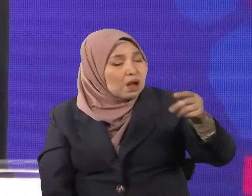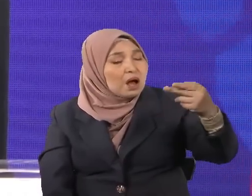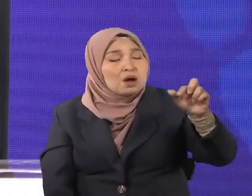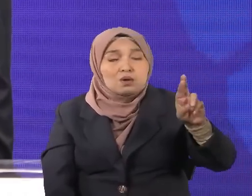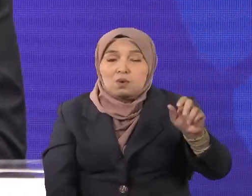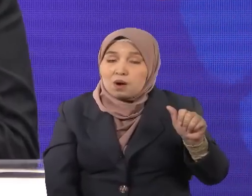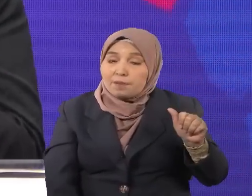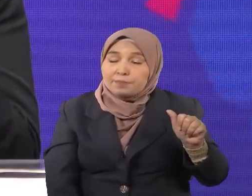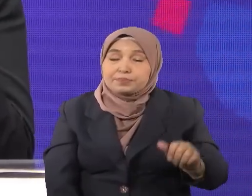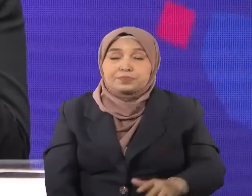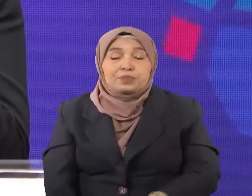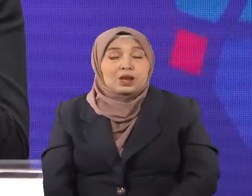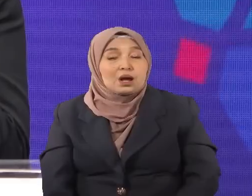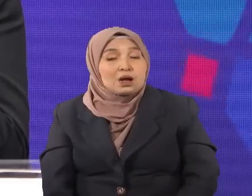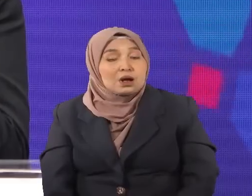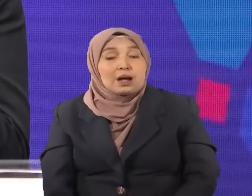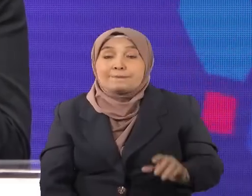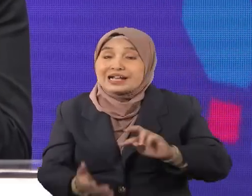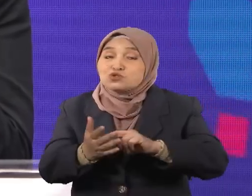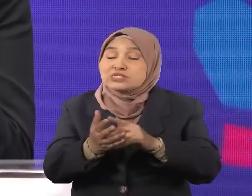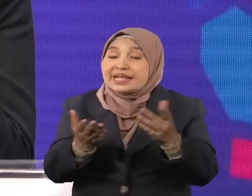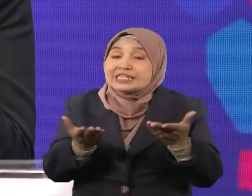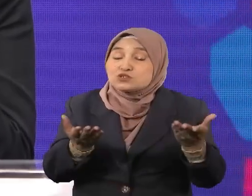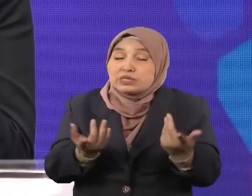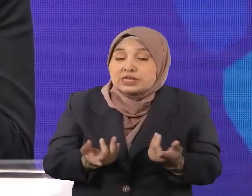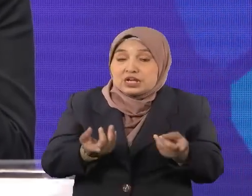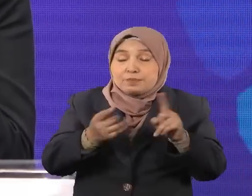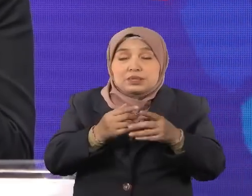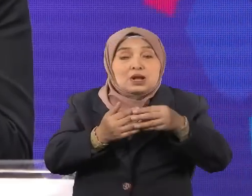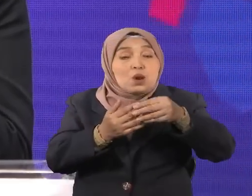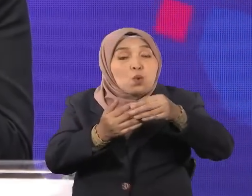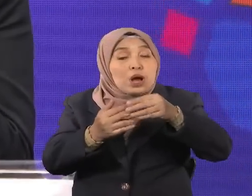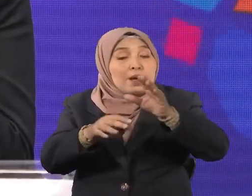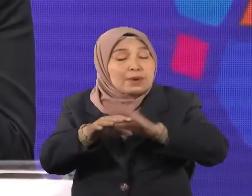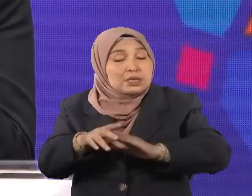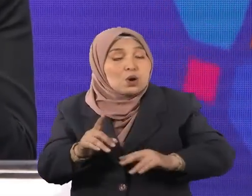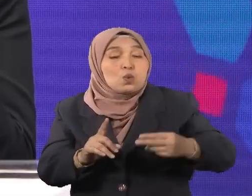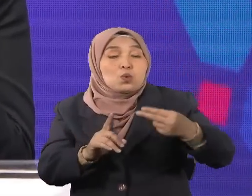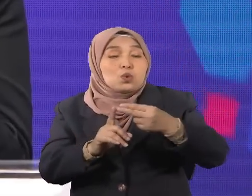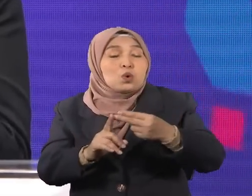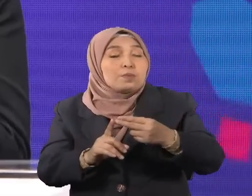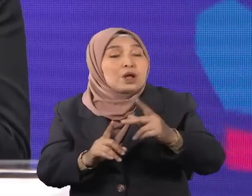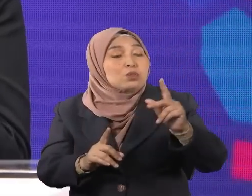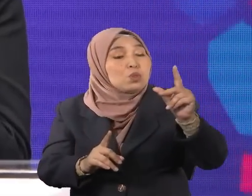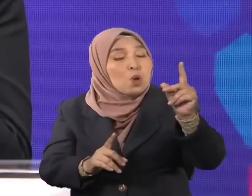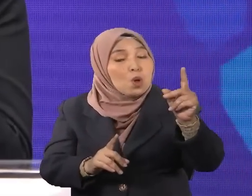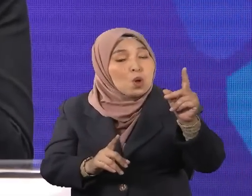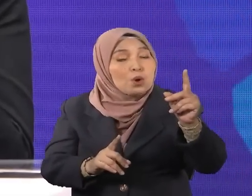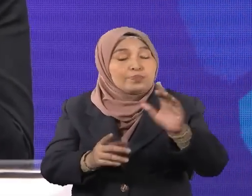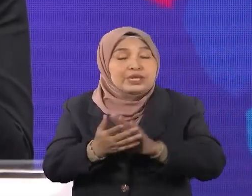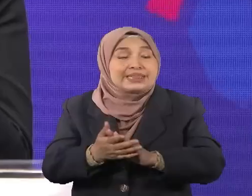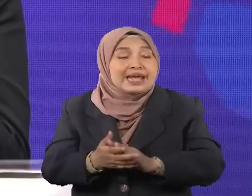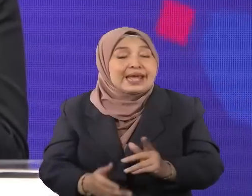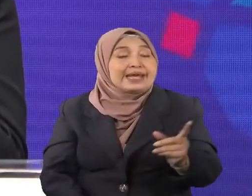mutahharah. Subhanallah, maksudnya dekat situ yang berlaku biasanya longgar pada huruf ta. Wa azu, lepas tu zai tu